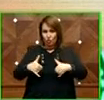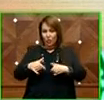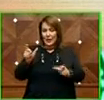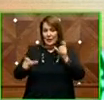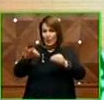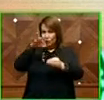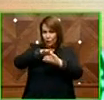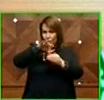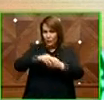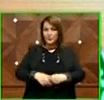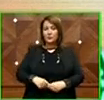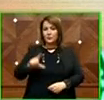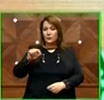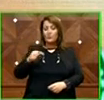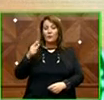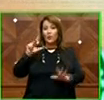المصوتين